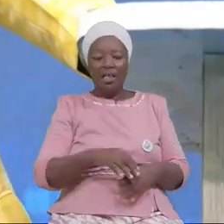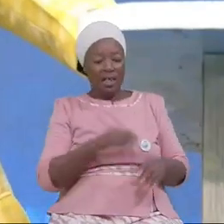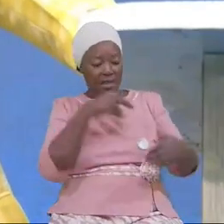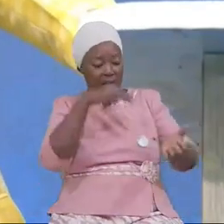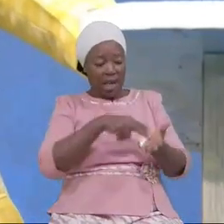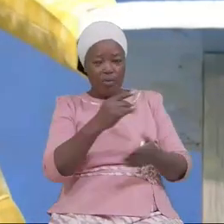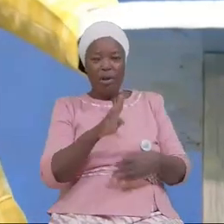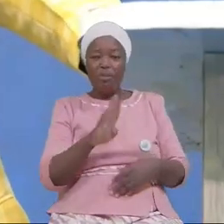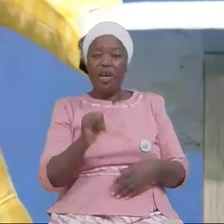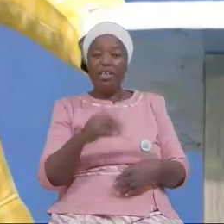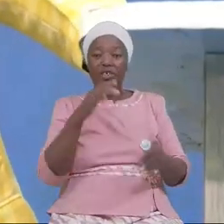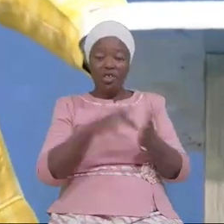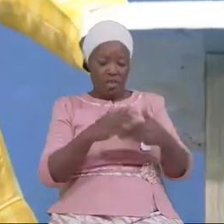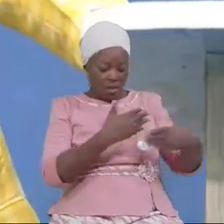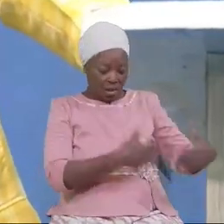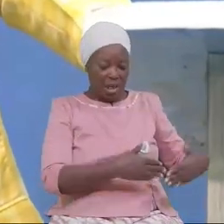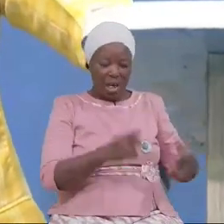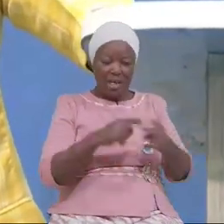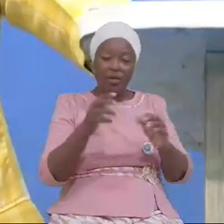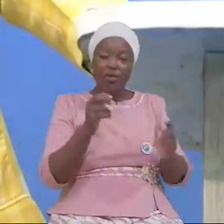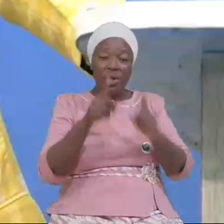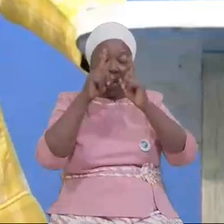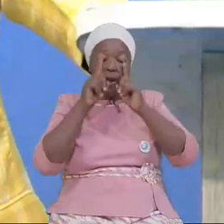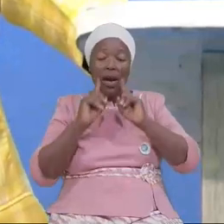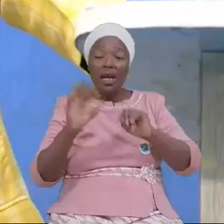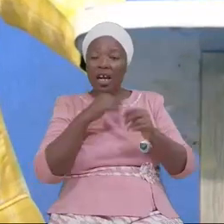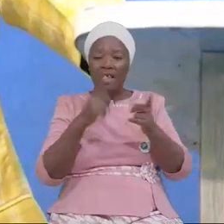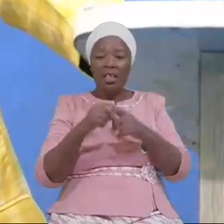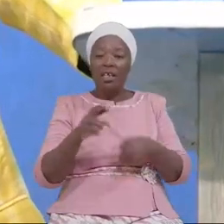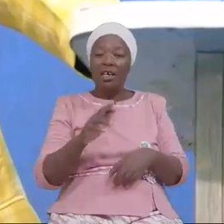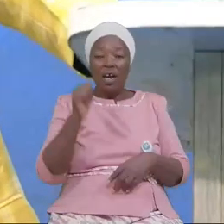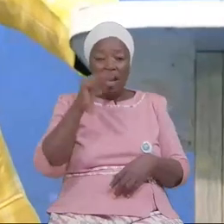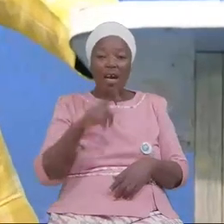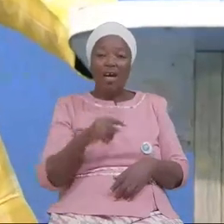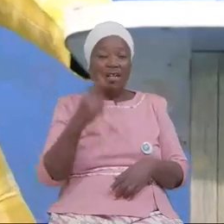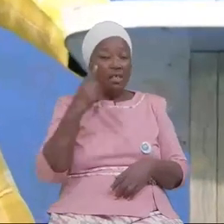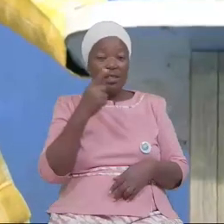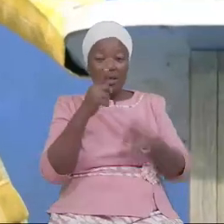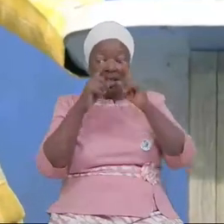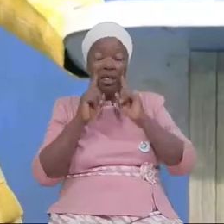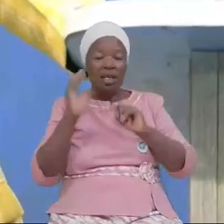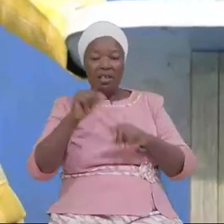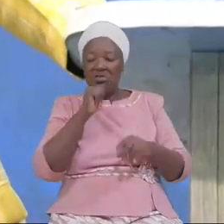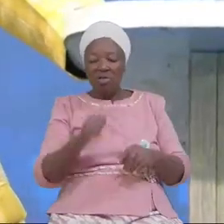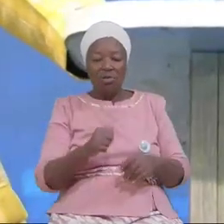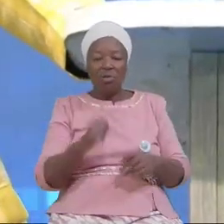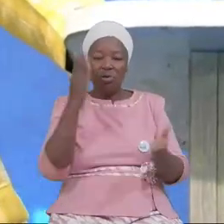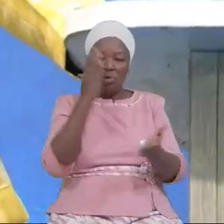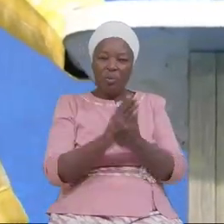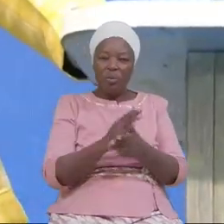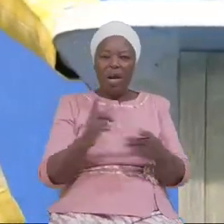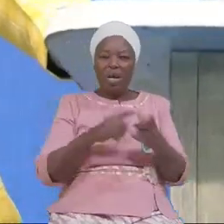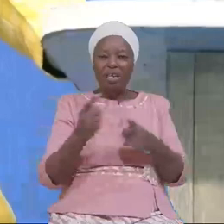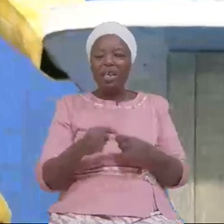Jésus, pleurant. Ses larmes ne vont pas l'éloigner de Christ. Son